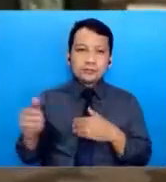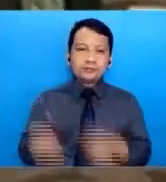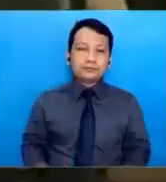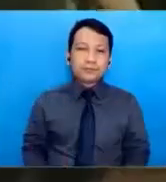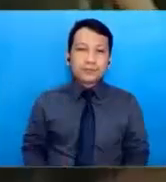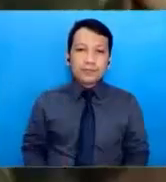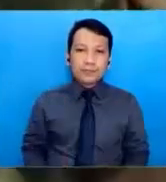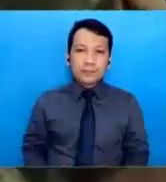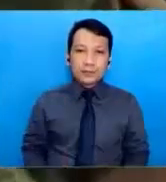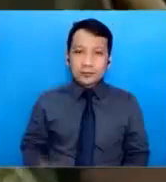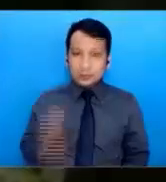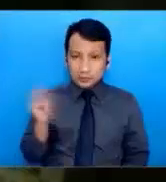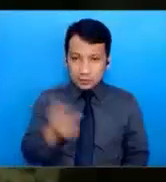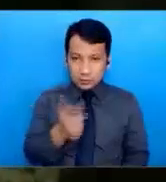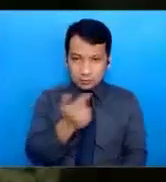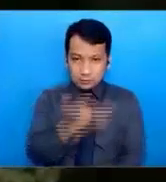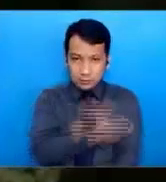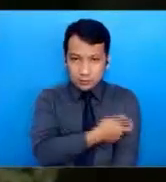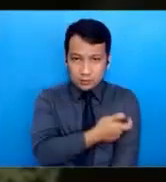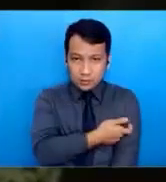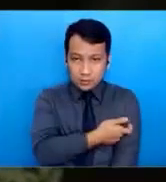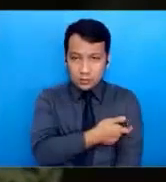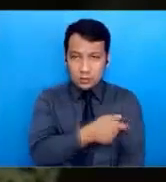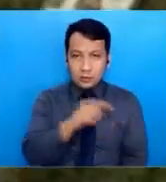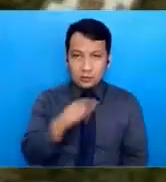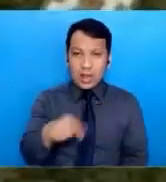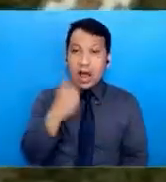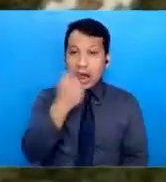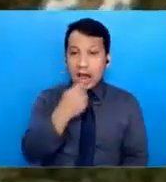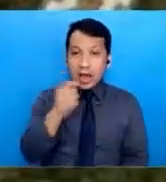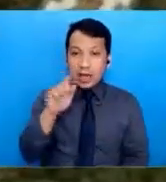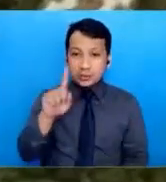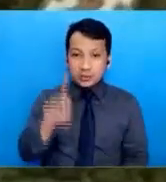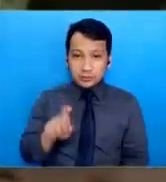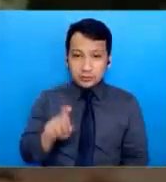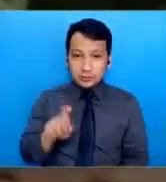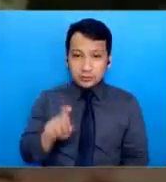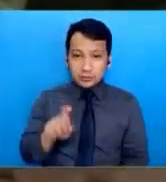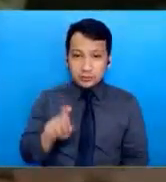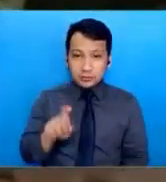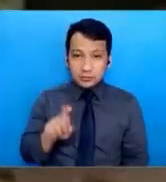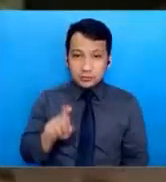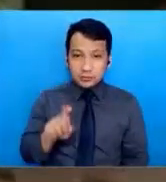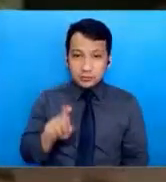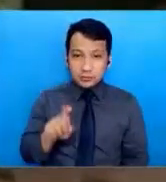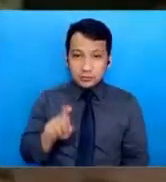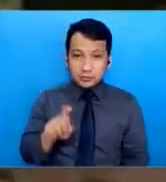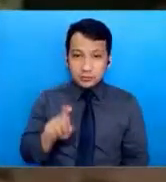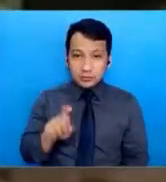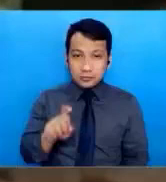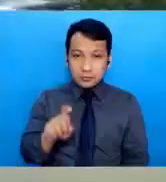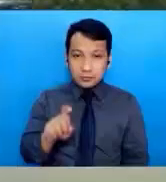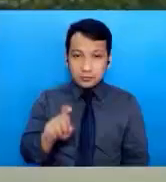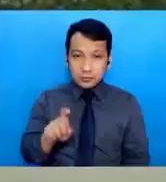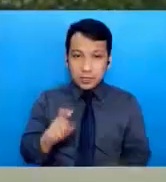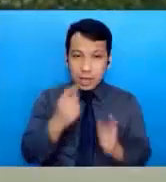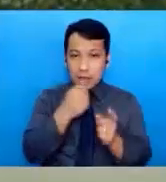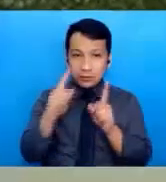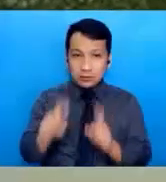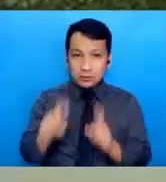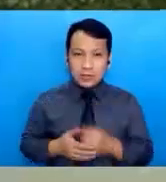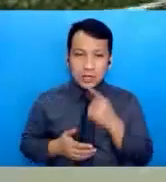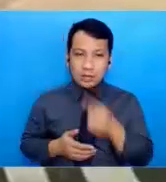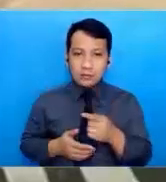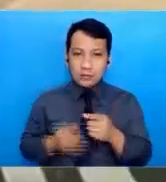Bakunado silang lahat at isasalang sa RT-PCR test. Magpapatupad din ng no-fly, no-fishing zone sa paligid ng